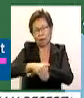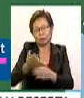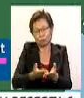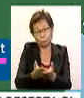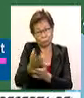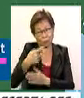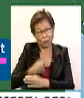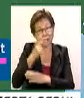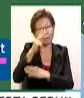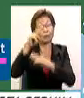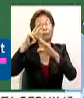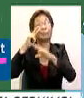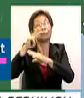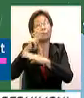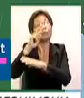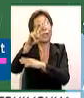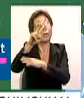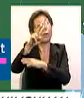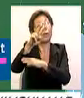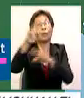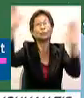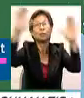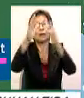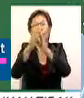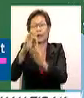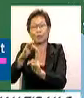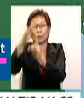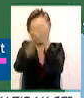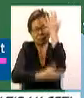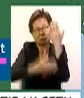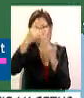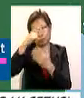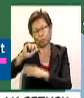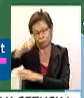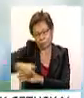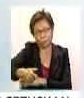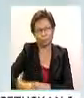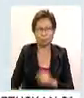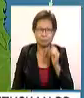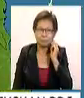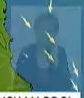Seterusnya kita ke tinjauan cuaca bagi bandar-bandar utama seluruh Malaysia untuk hari esok.